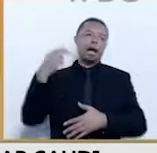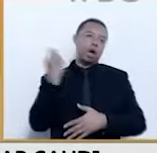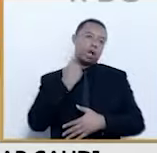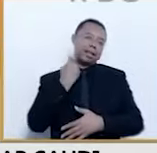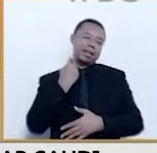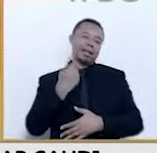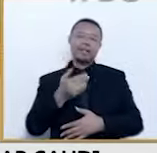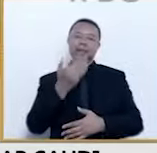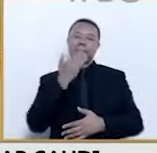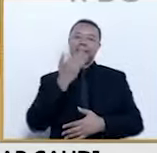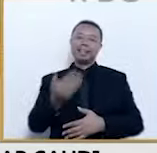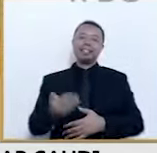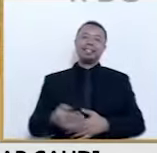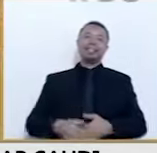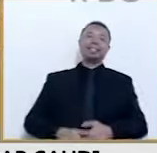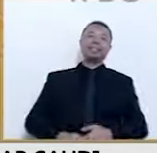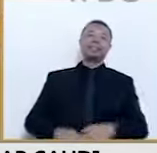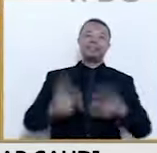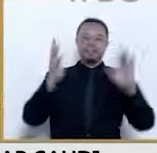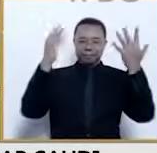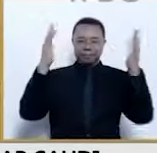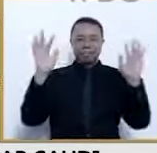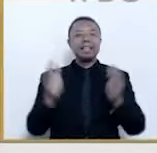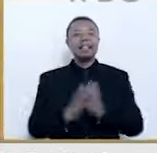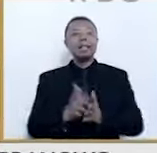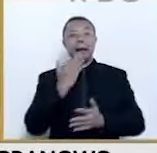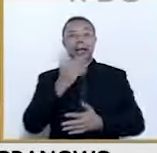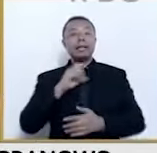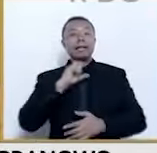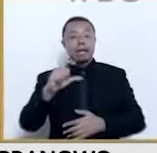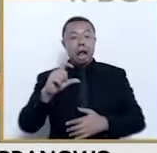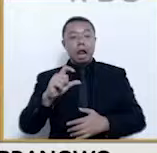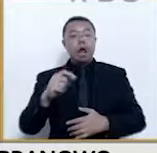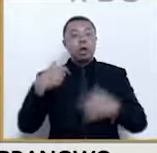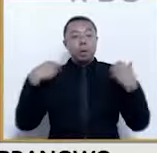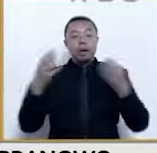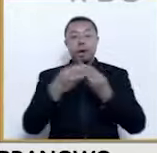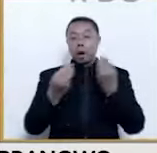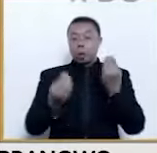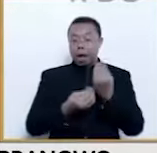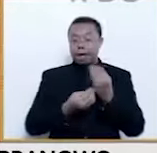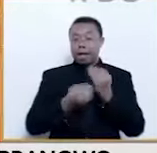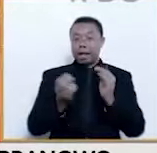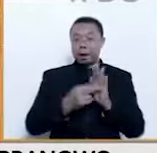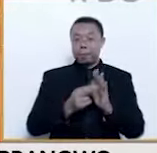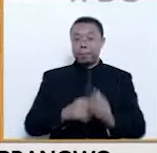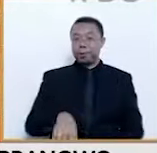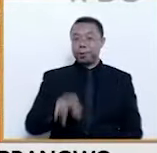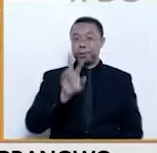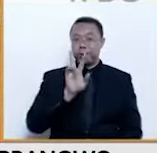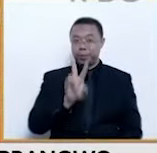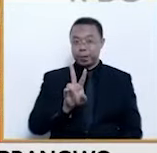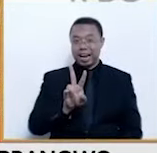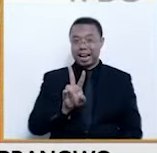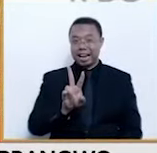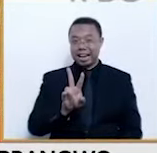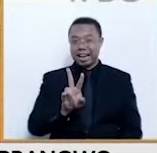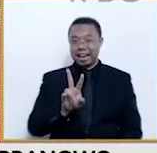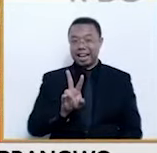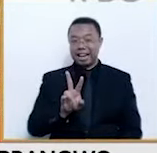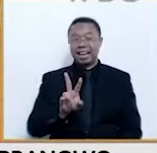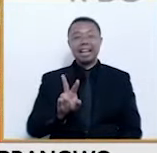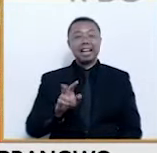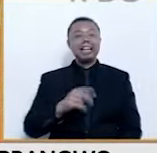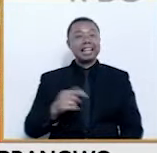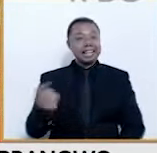dokter asing habis bapak baik terima kasih kepada pasangan calon gubernur dan juga calon wakil gubernur nomor urut 2